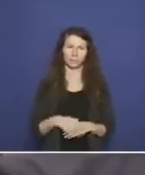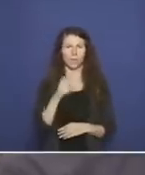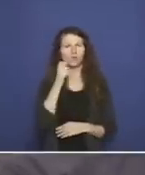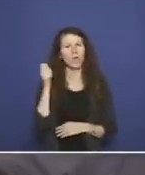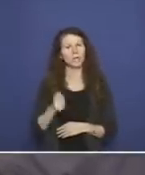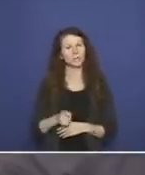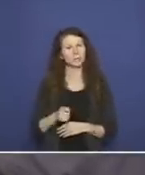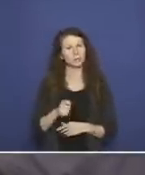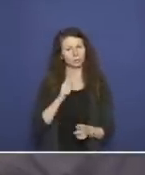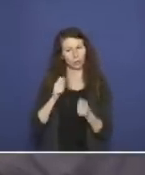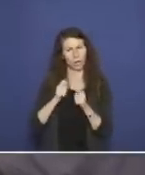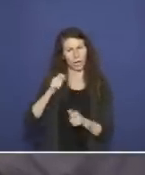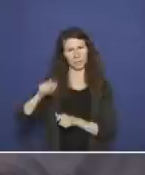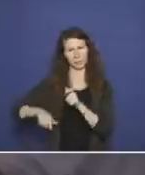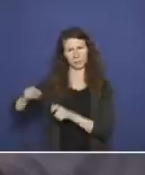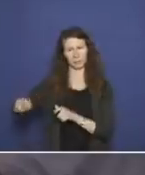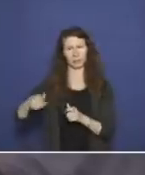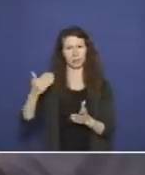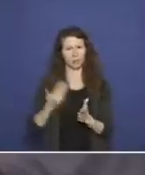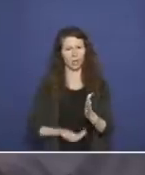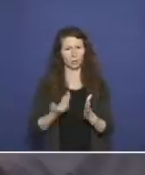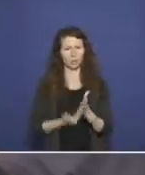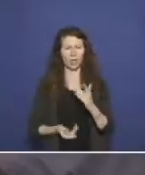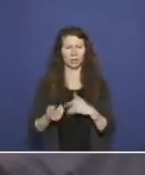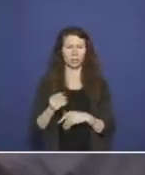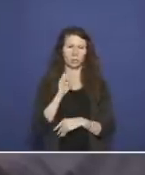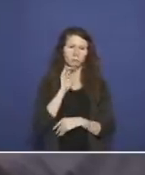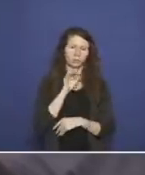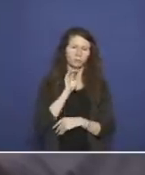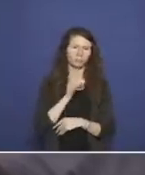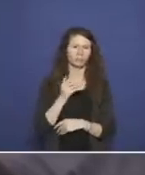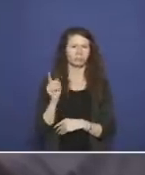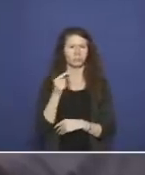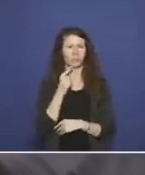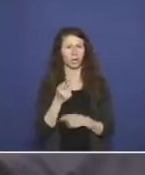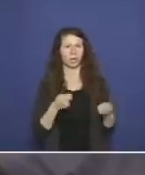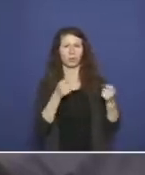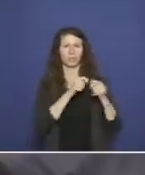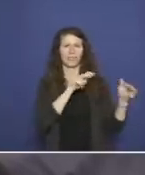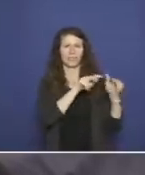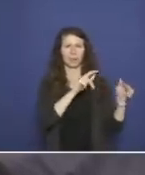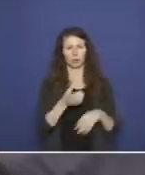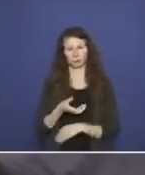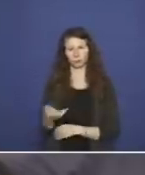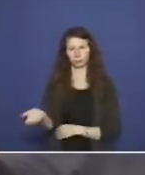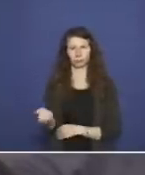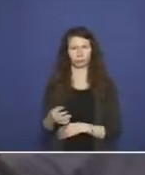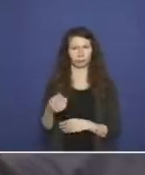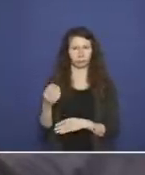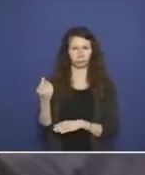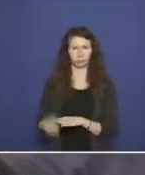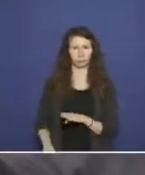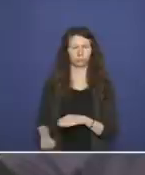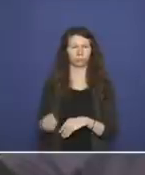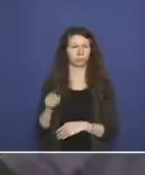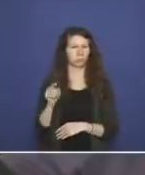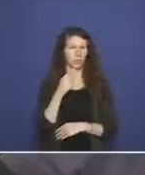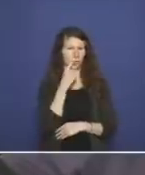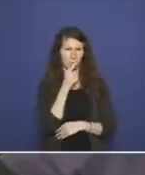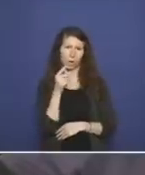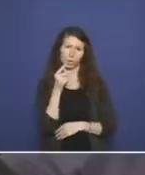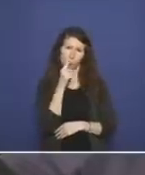ukrainische Journalisten, die beklagen, sie fühlen sich von der Bundesregierung alleingelassen. Sie sagen, nur mit den Worten gäbe es